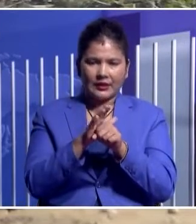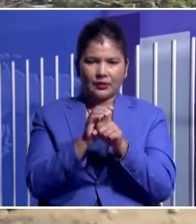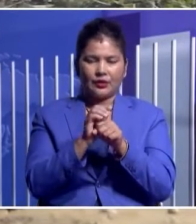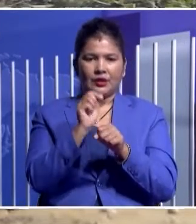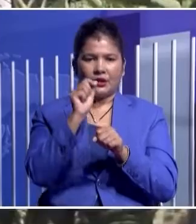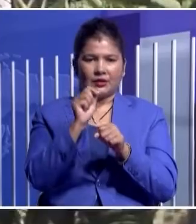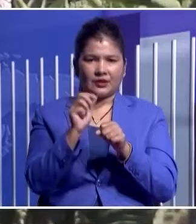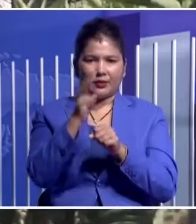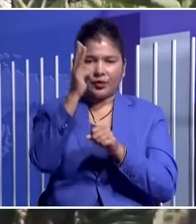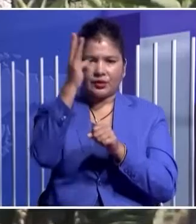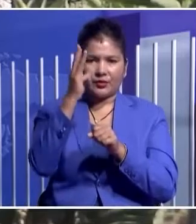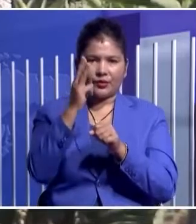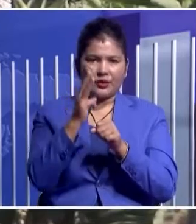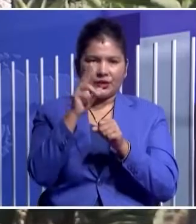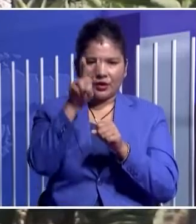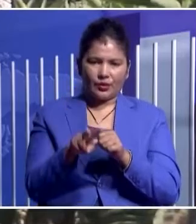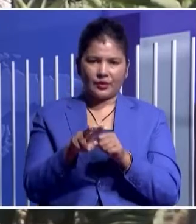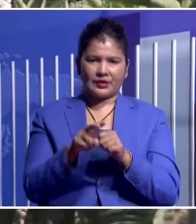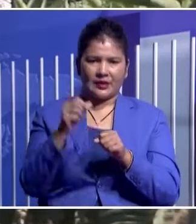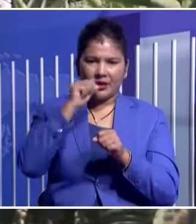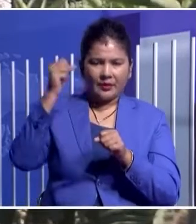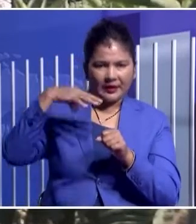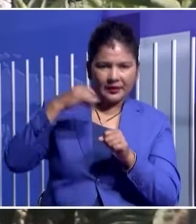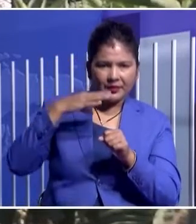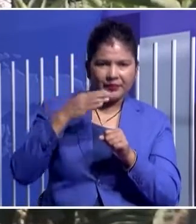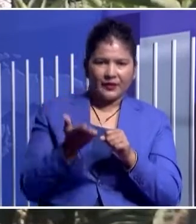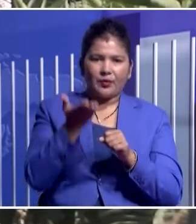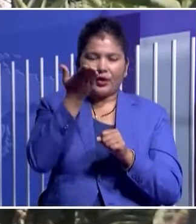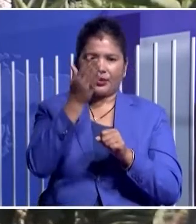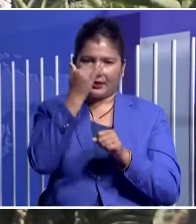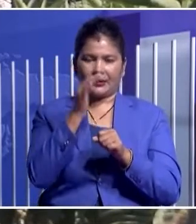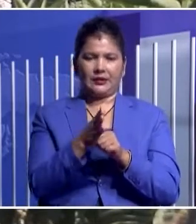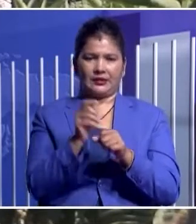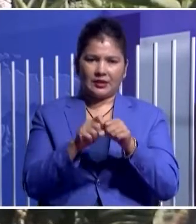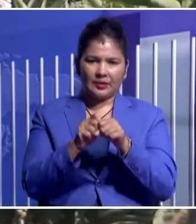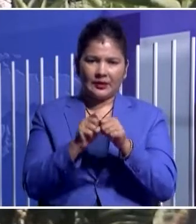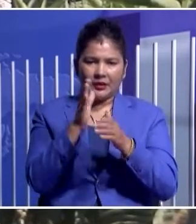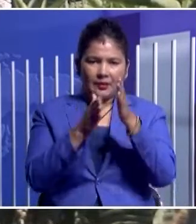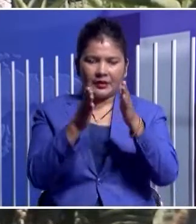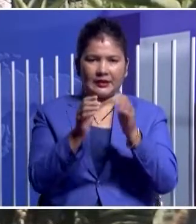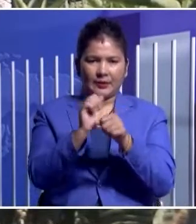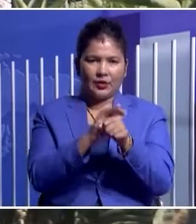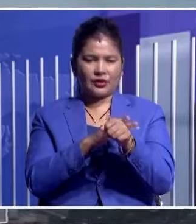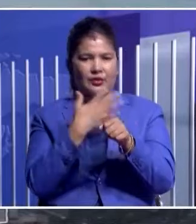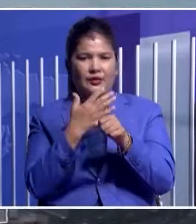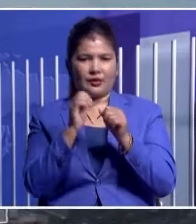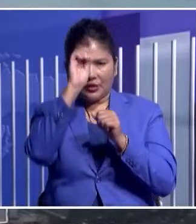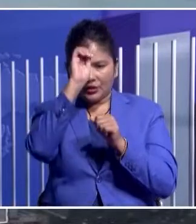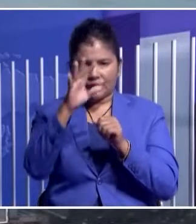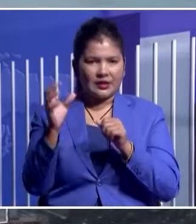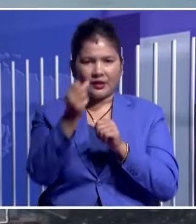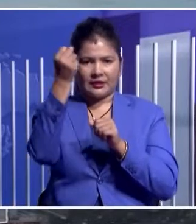असर, मौसमको प्रतिकूल अवस्था, वर्षा एवं नदीमा पानीको बहाव बढेका कारण निर्माण प्रक्रियामा असर परेको आयोजनाका सूचना अधिकारी